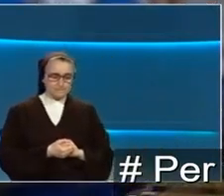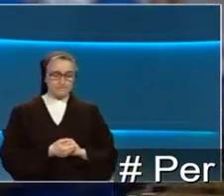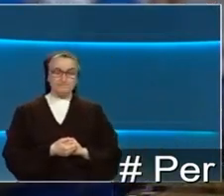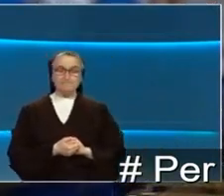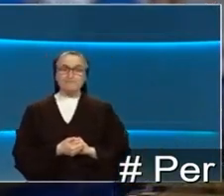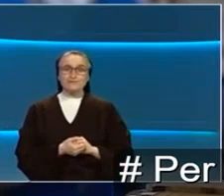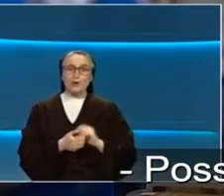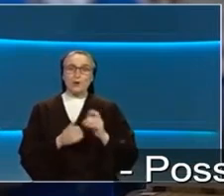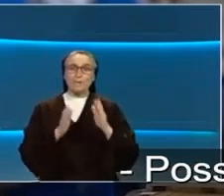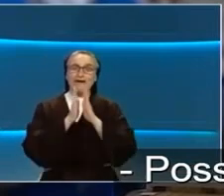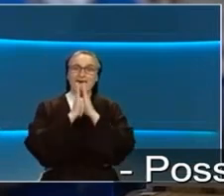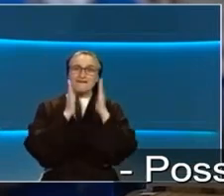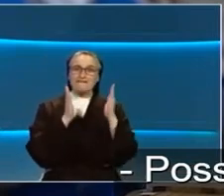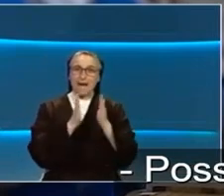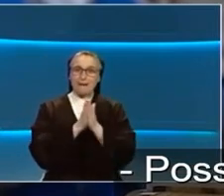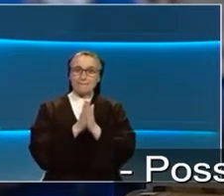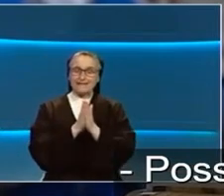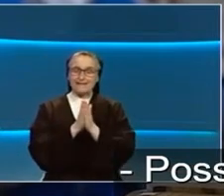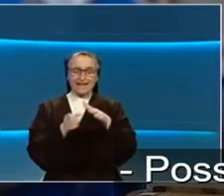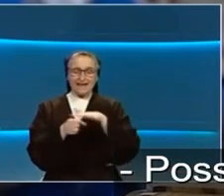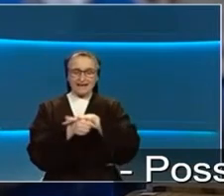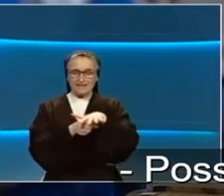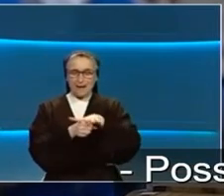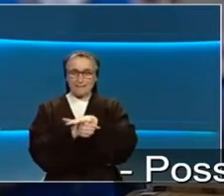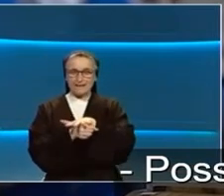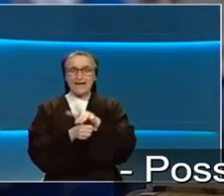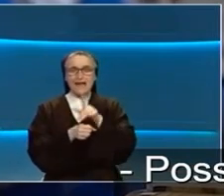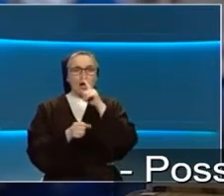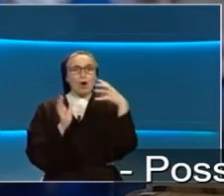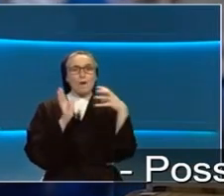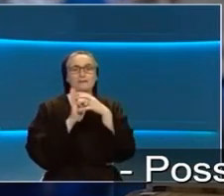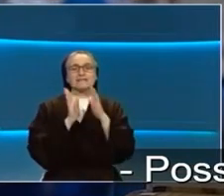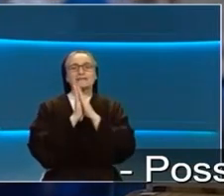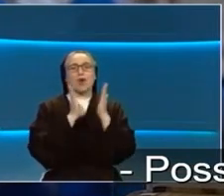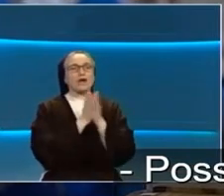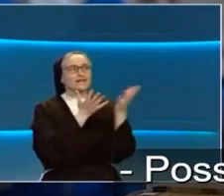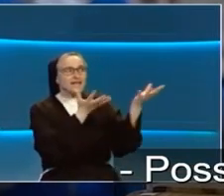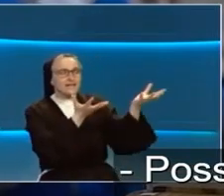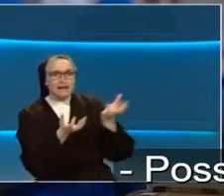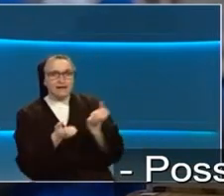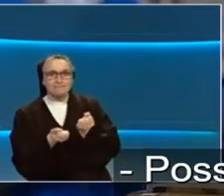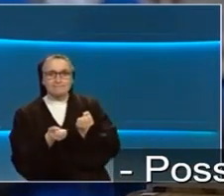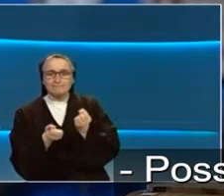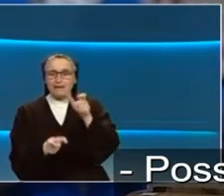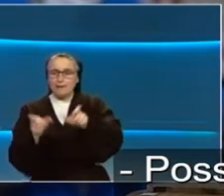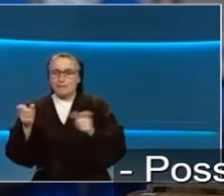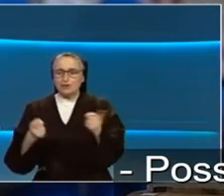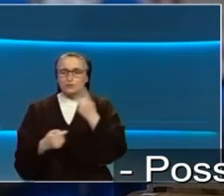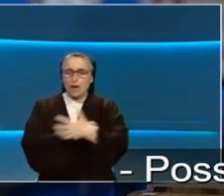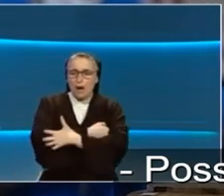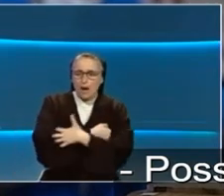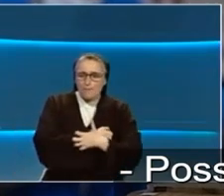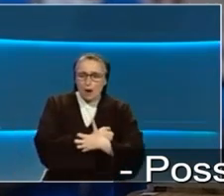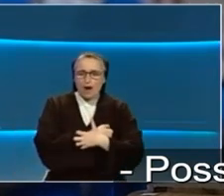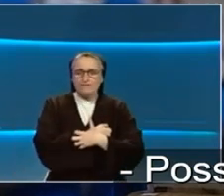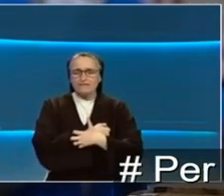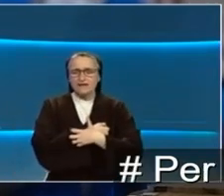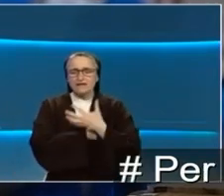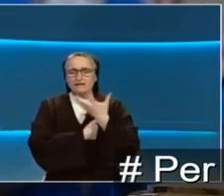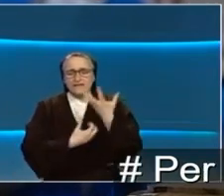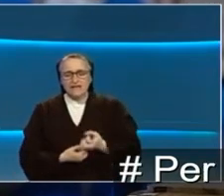Possa ogni famiglia essere chiesa ospitale e accogliente verso i poveri e gli